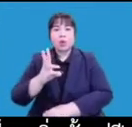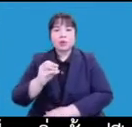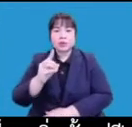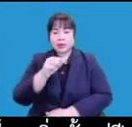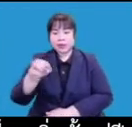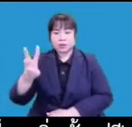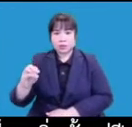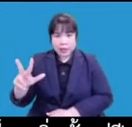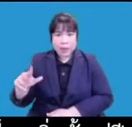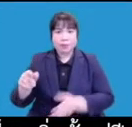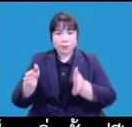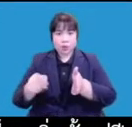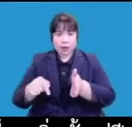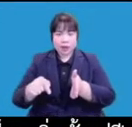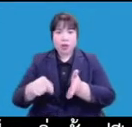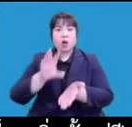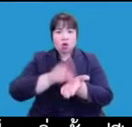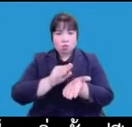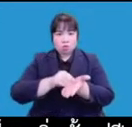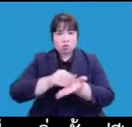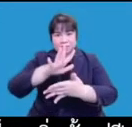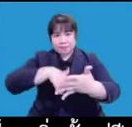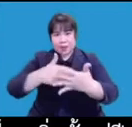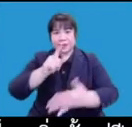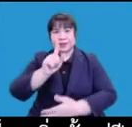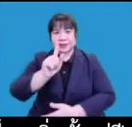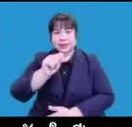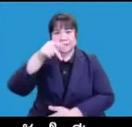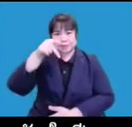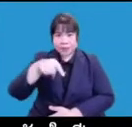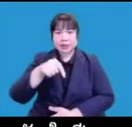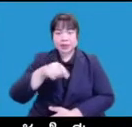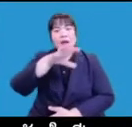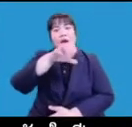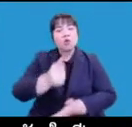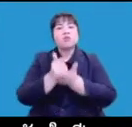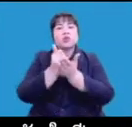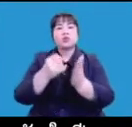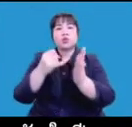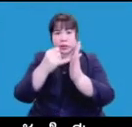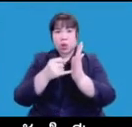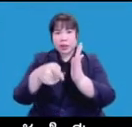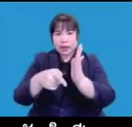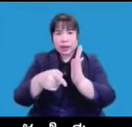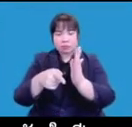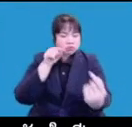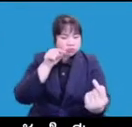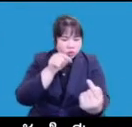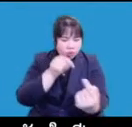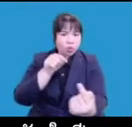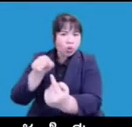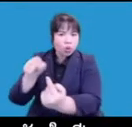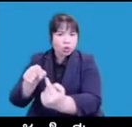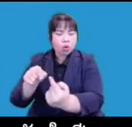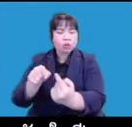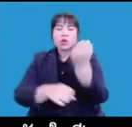สื่อสารว่าข้อมูลที่เรามีใน TPMap เนี่ยจะไปช่วยให้จังหวัดเนี่ยสามารถชี้เป้าความย